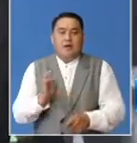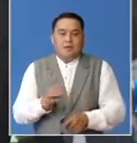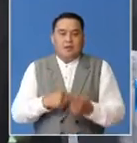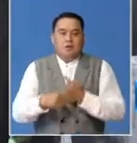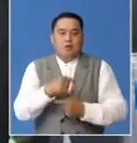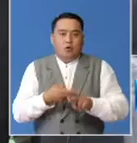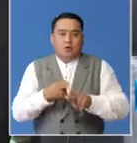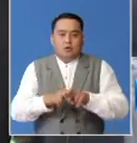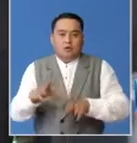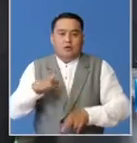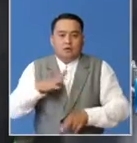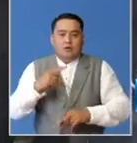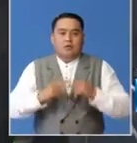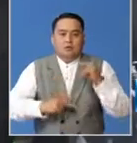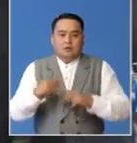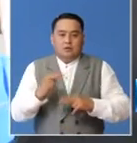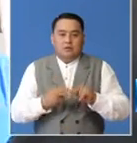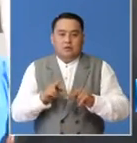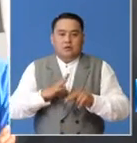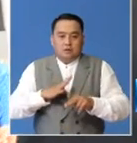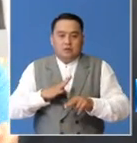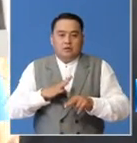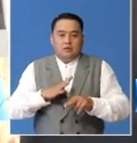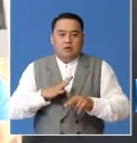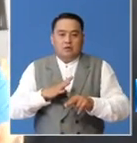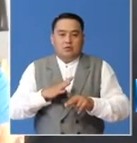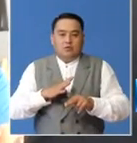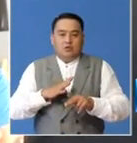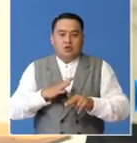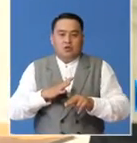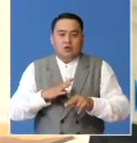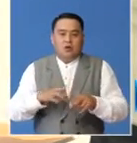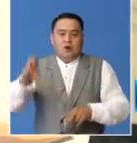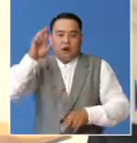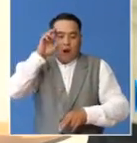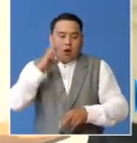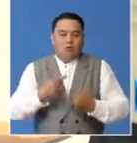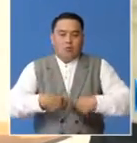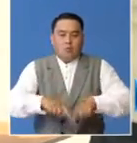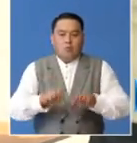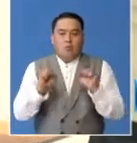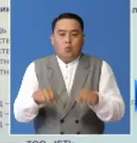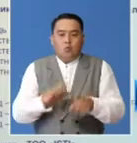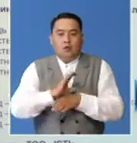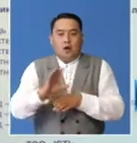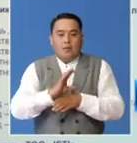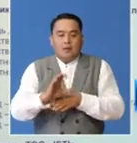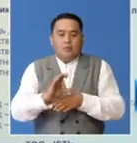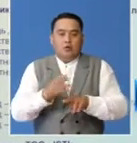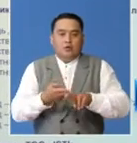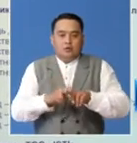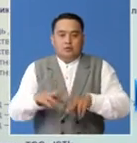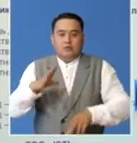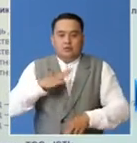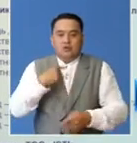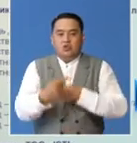жилья. Также ведется строительство кредитных домов за счет средств квазигосударственного сектора путем выпуска облигаций и